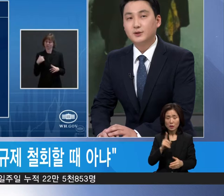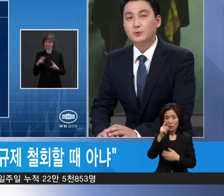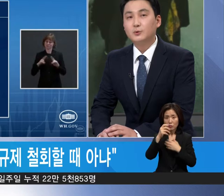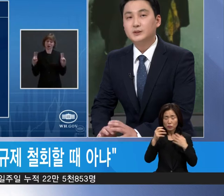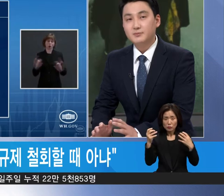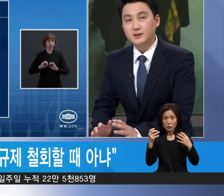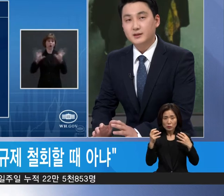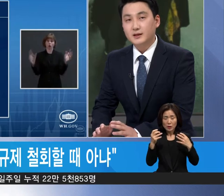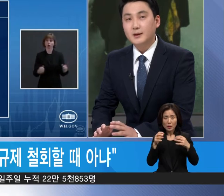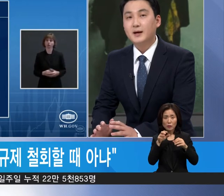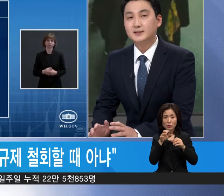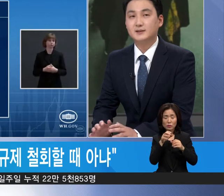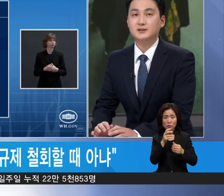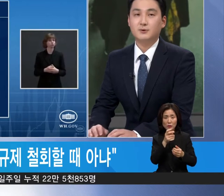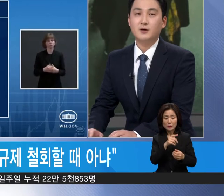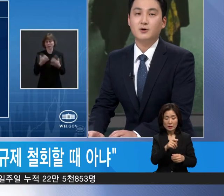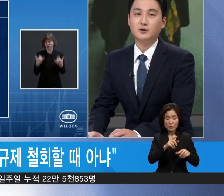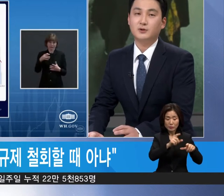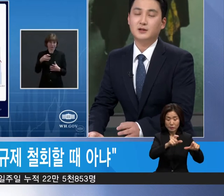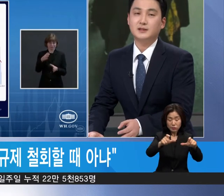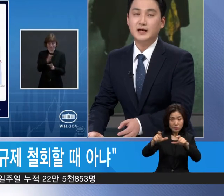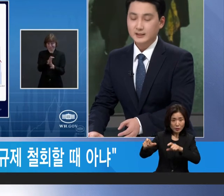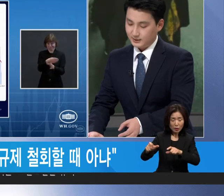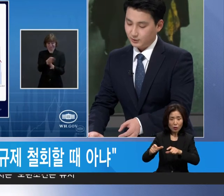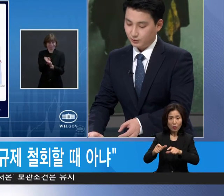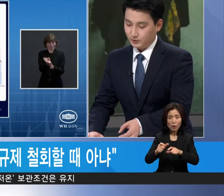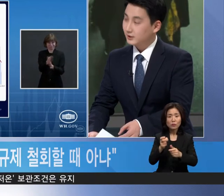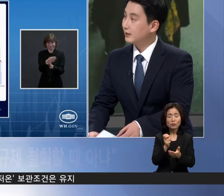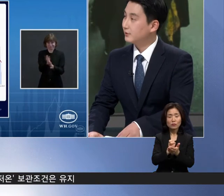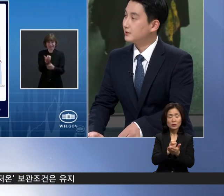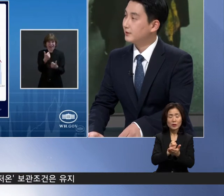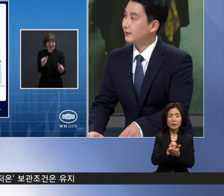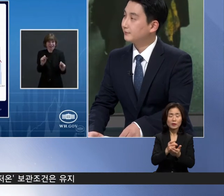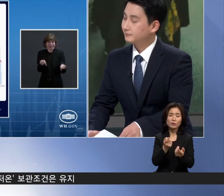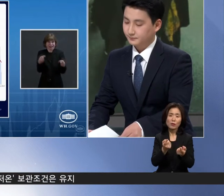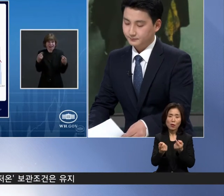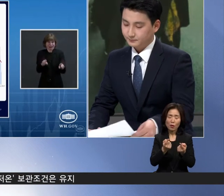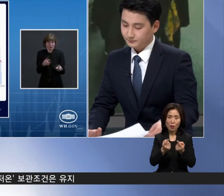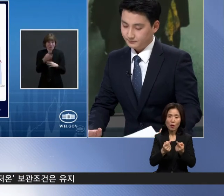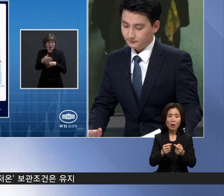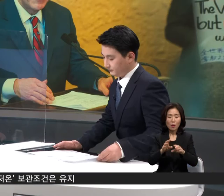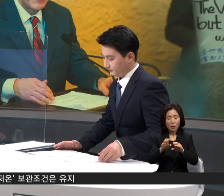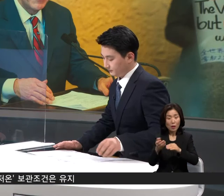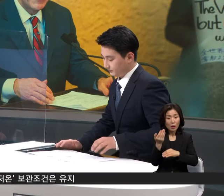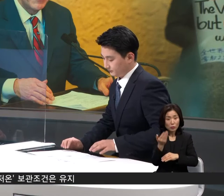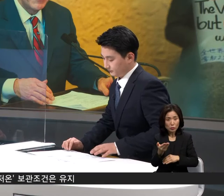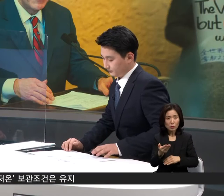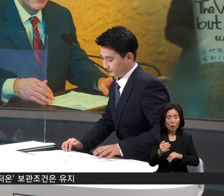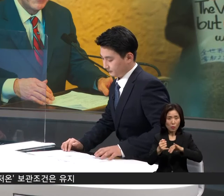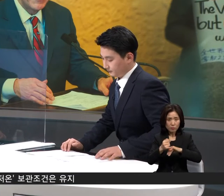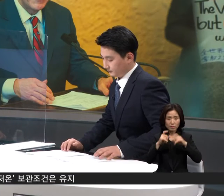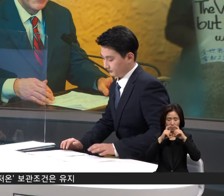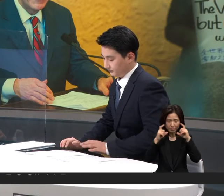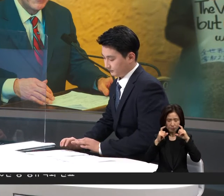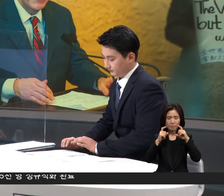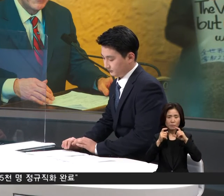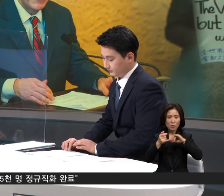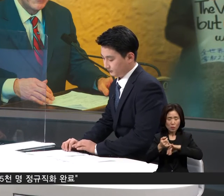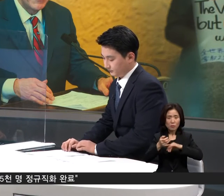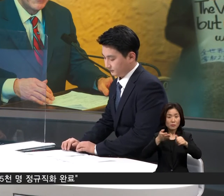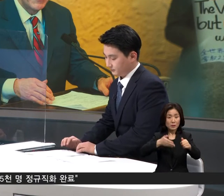완화 하더라도 시민들이 마스크 쓰기와 거리 두기를 잘 지켜 줄 것을 당부했습니다 4 이에 대해서 좁아 일은 대통령도 입장을